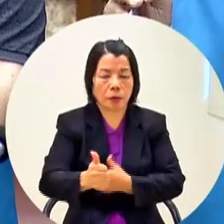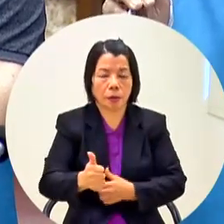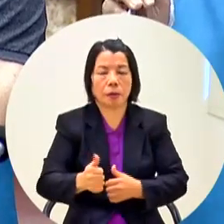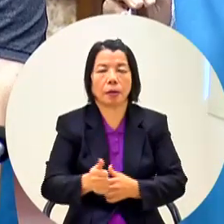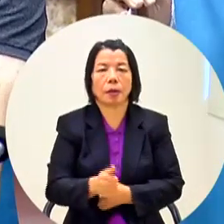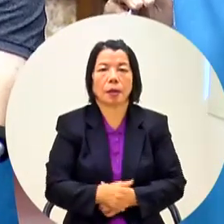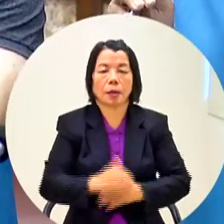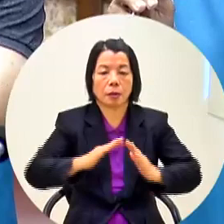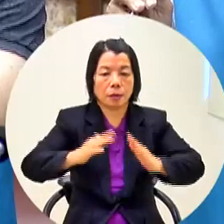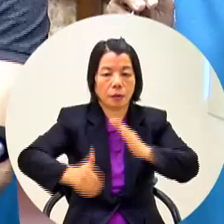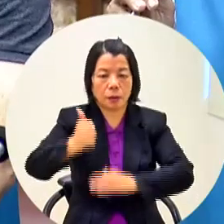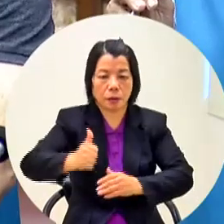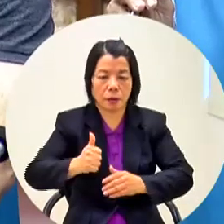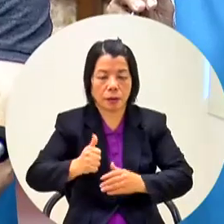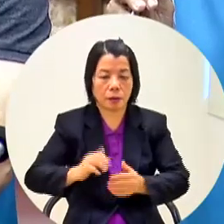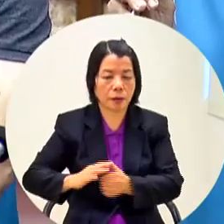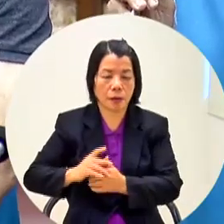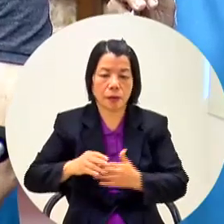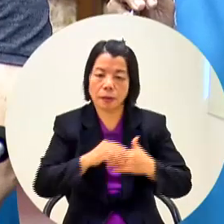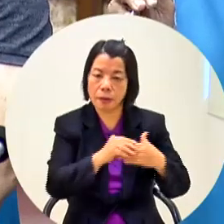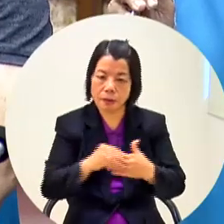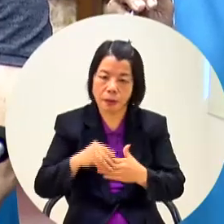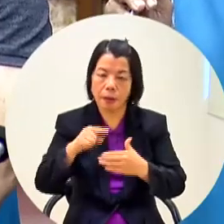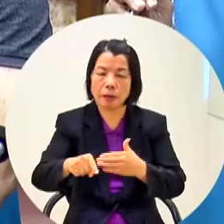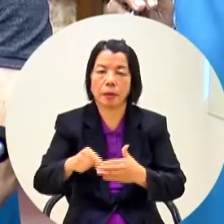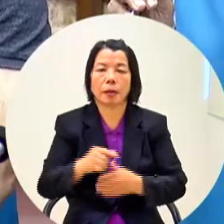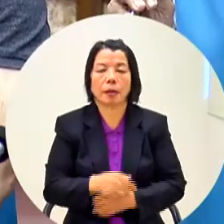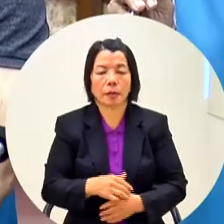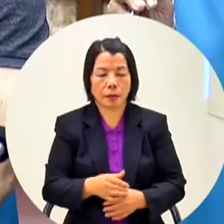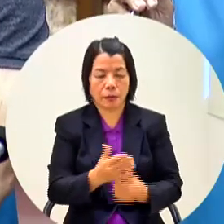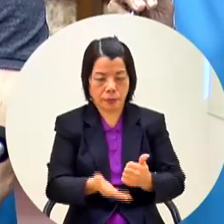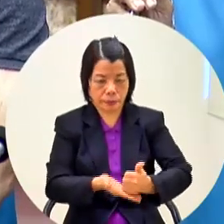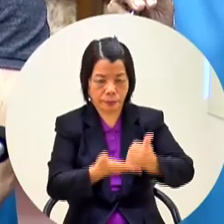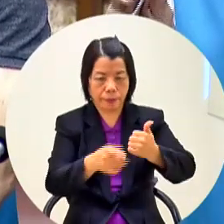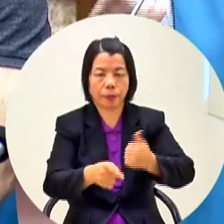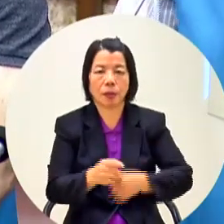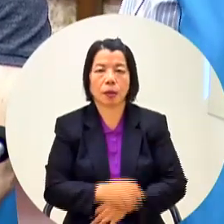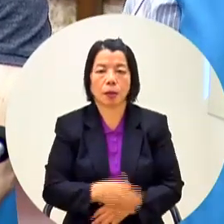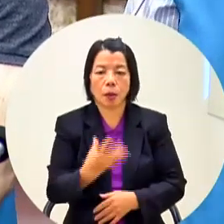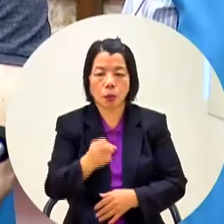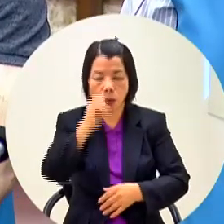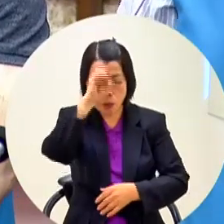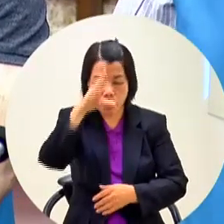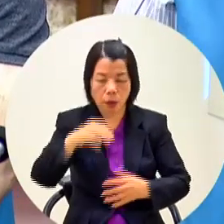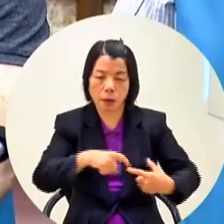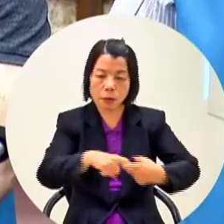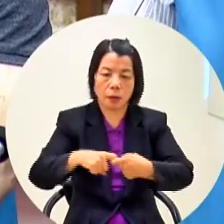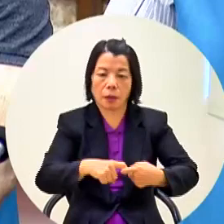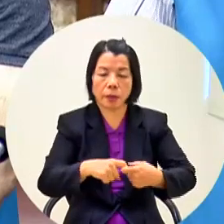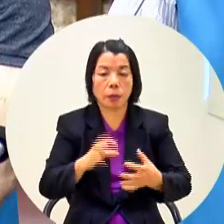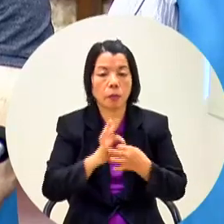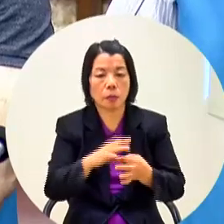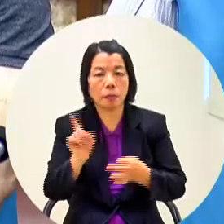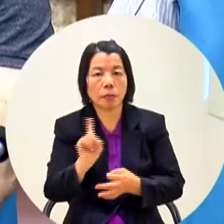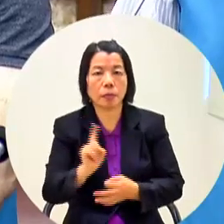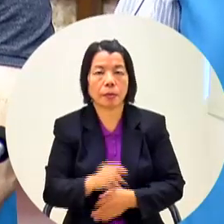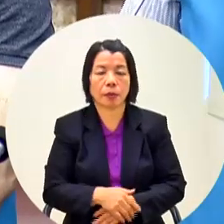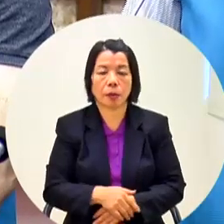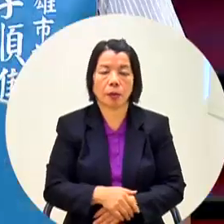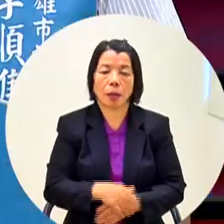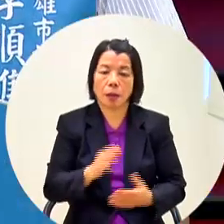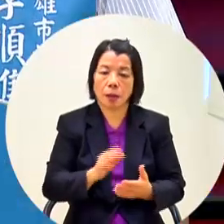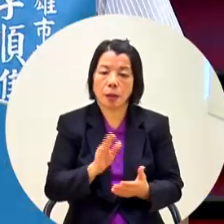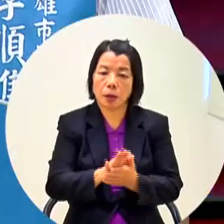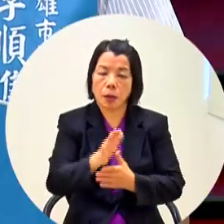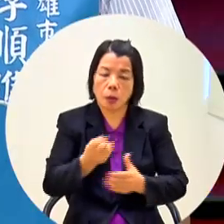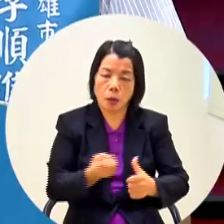的在这里哈，肯定一下了哈。另外，我们五党联盟比较关心的就是我们后疫情时代，我们的地